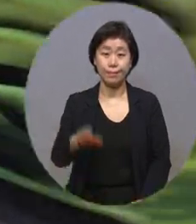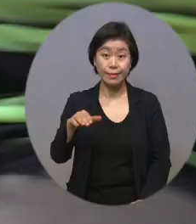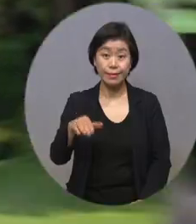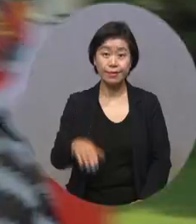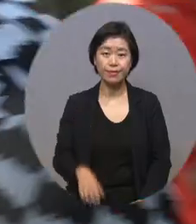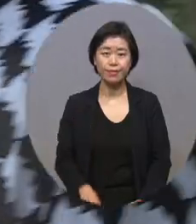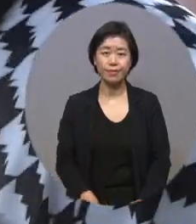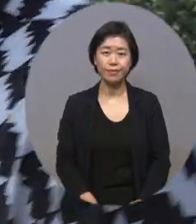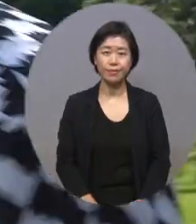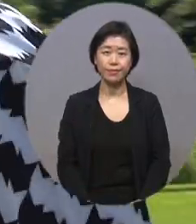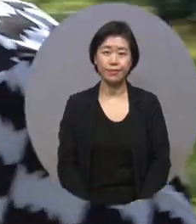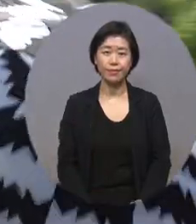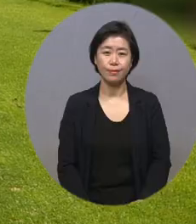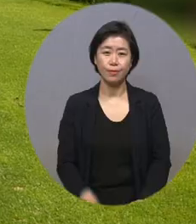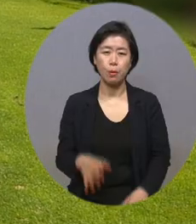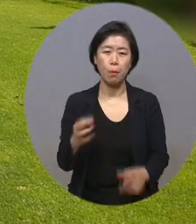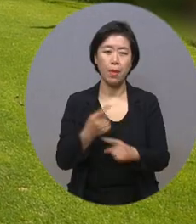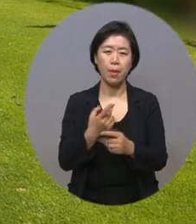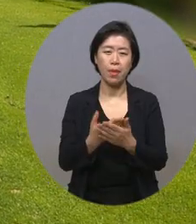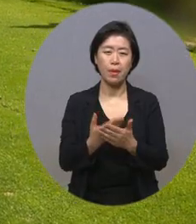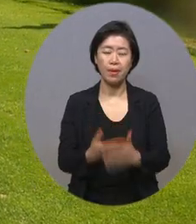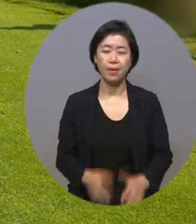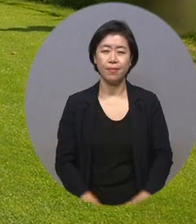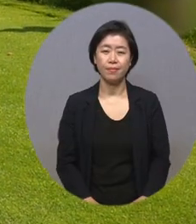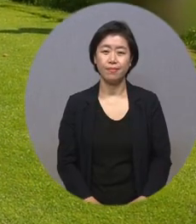줘야 돼요? 5만원짜리 바꿔주세요. 네.